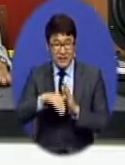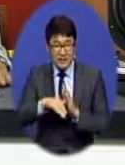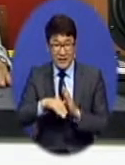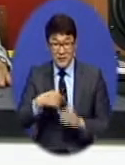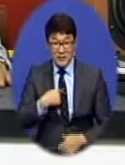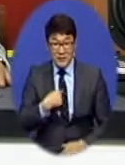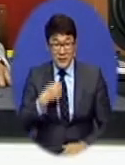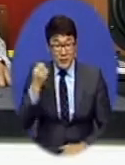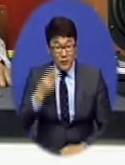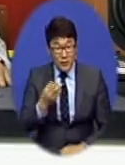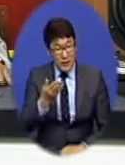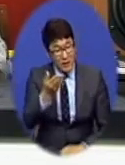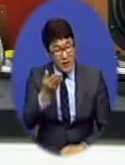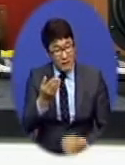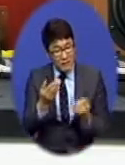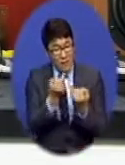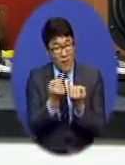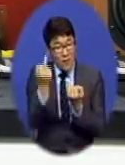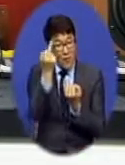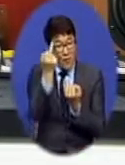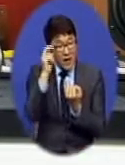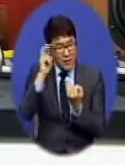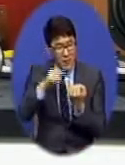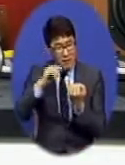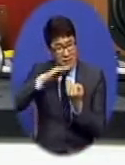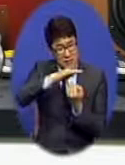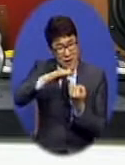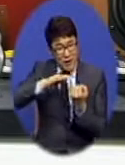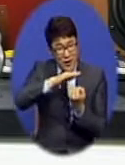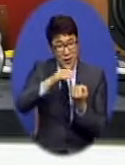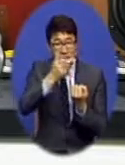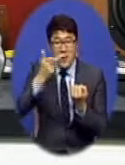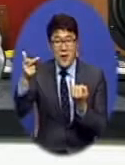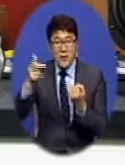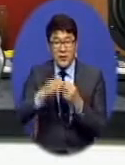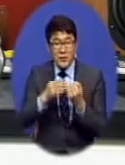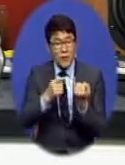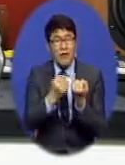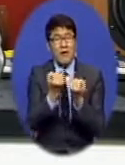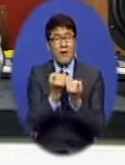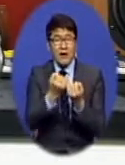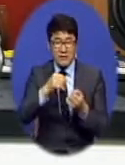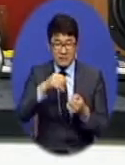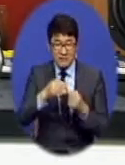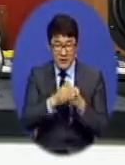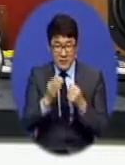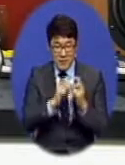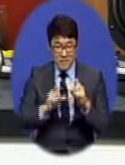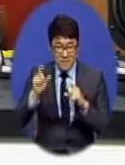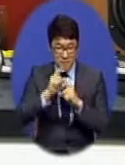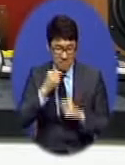거기다가 이정옥님의 오라버니가 굉장히 이정옥님을 아끼고 사랑하셨고 또 여자고 하니까 더 많이